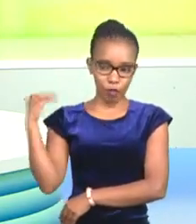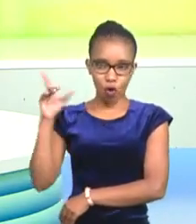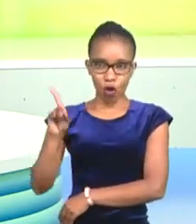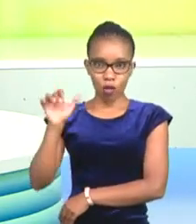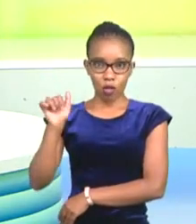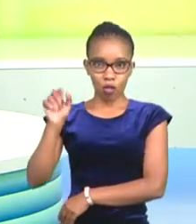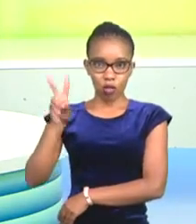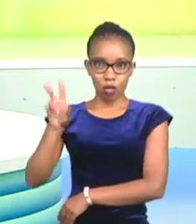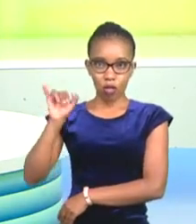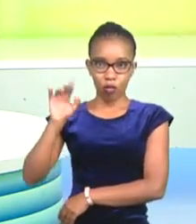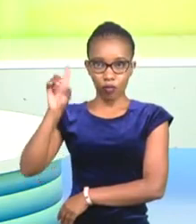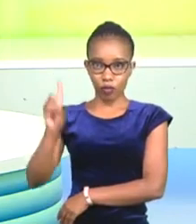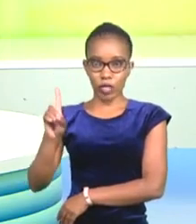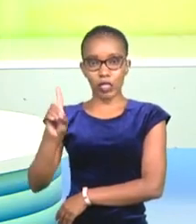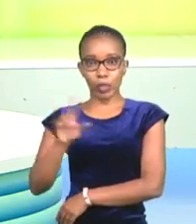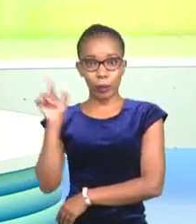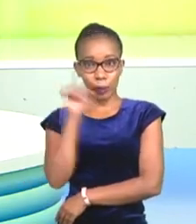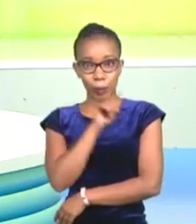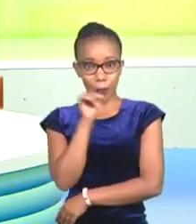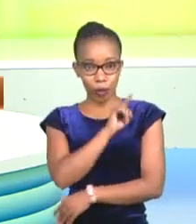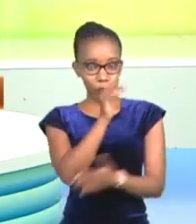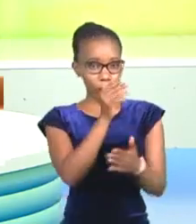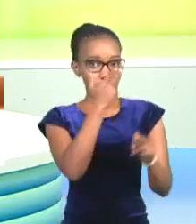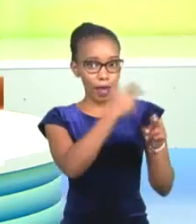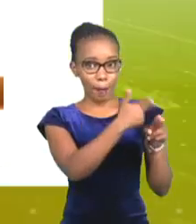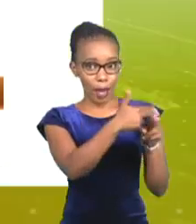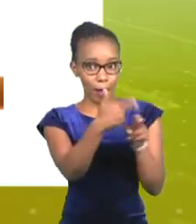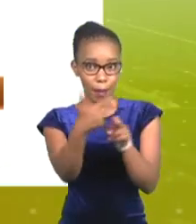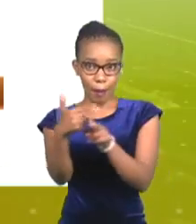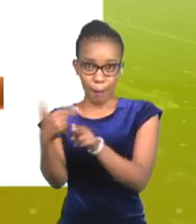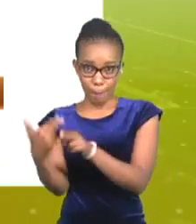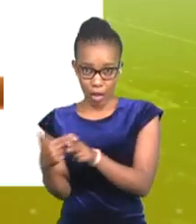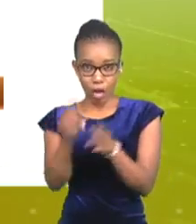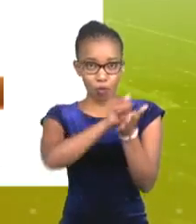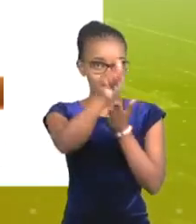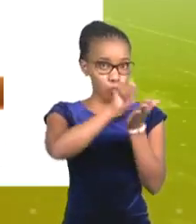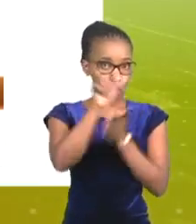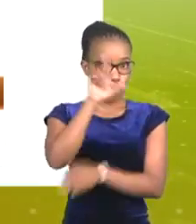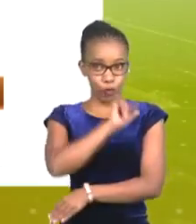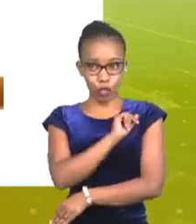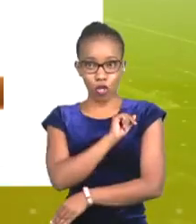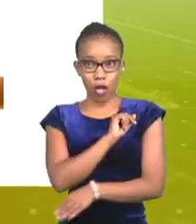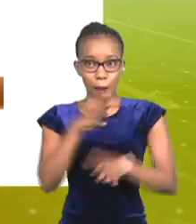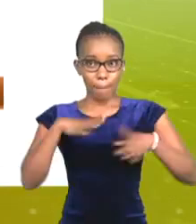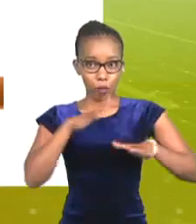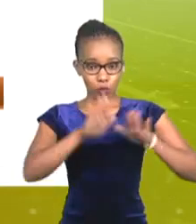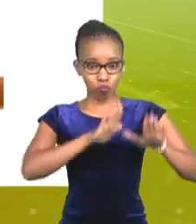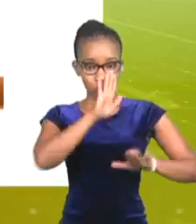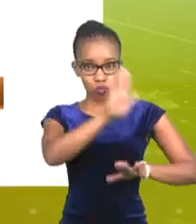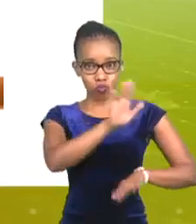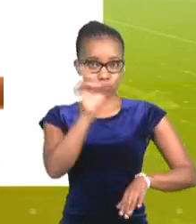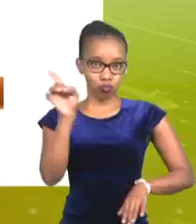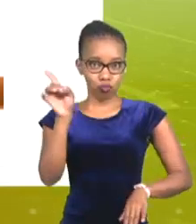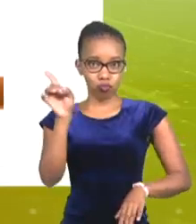David Maraga zinazidi kushika kasi. Orodha ya walioponea mchujo huo imechapishwa na waliofikia hatua hii ya mchujo